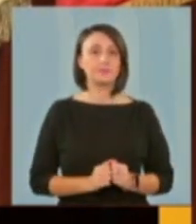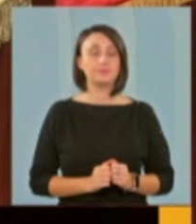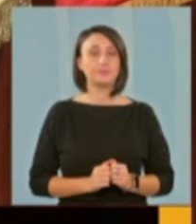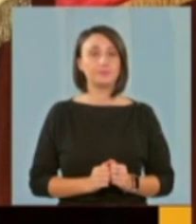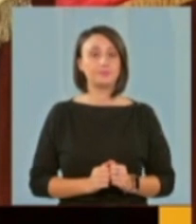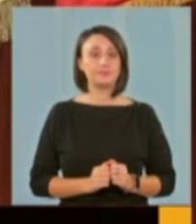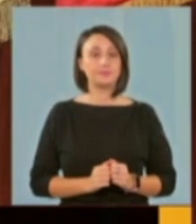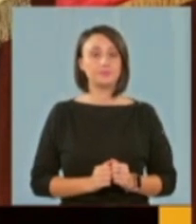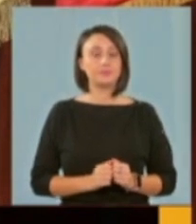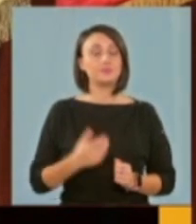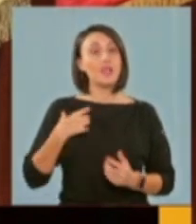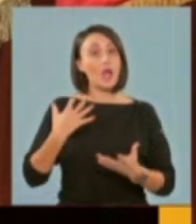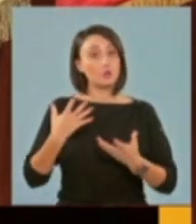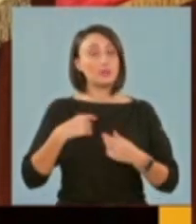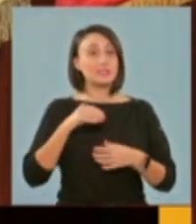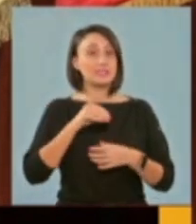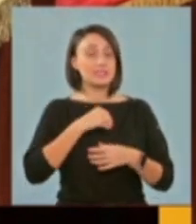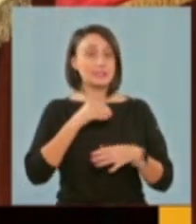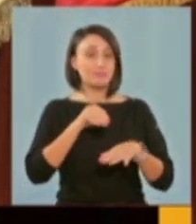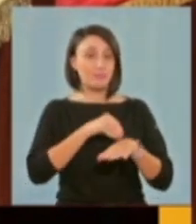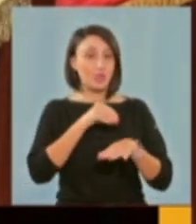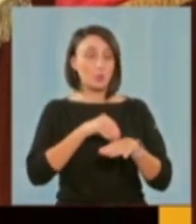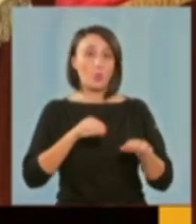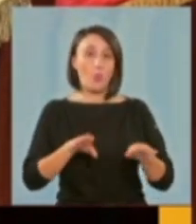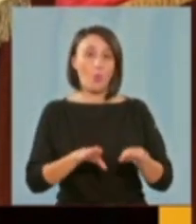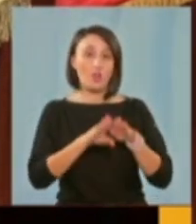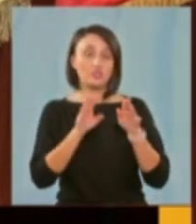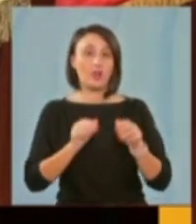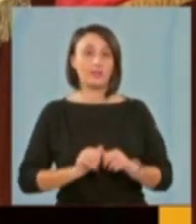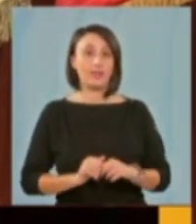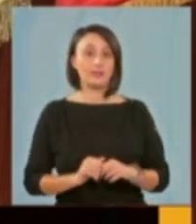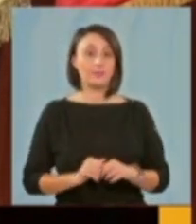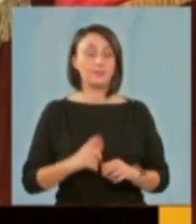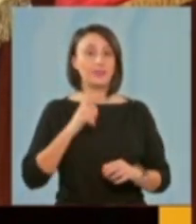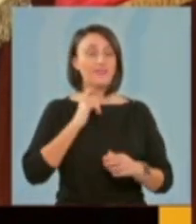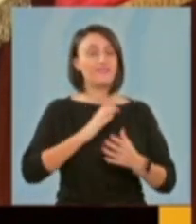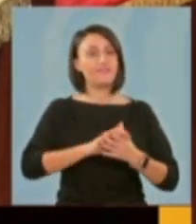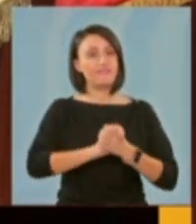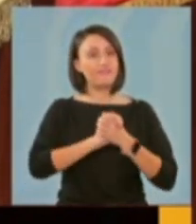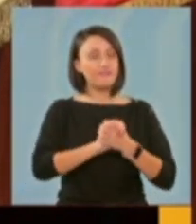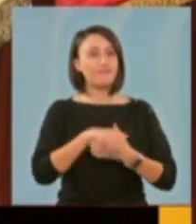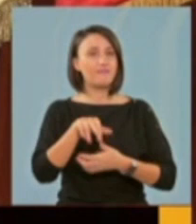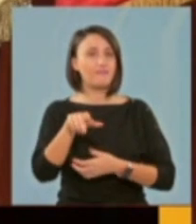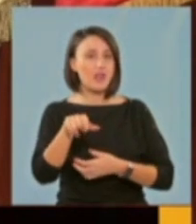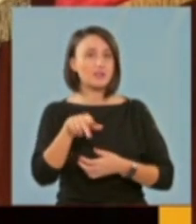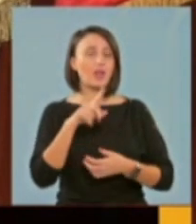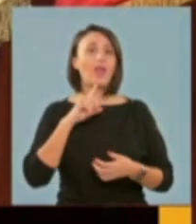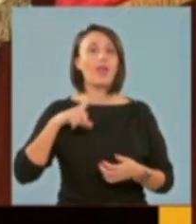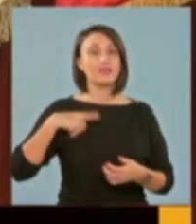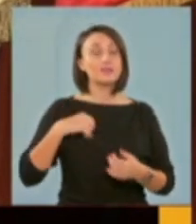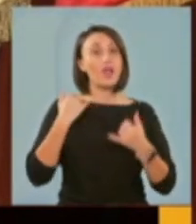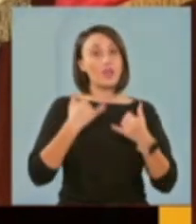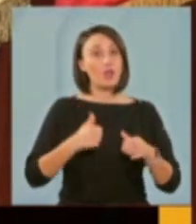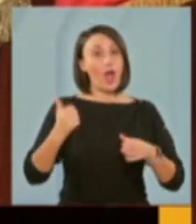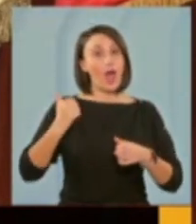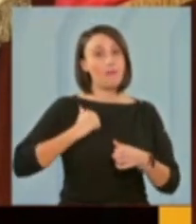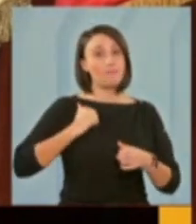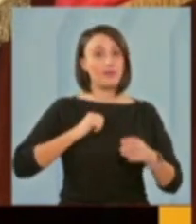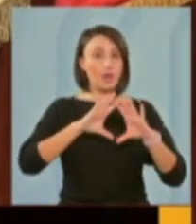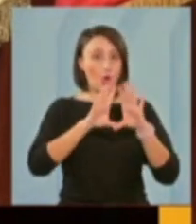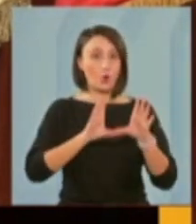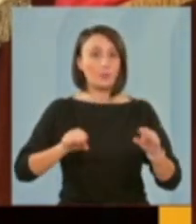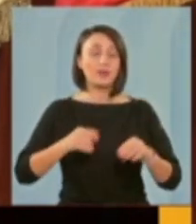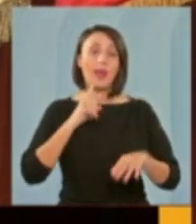aducă spiritul de colegialitate, de frățietate, de fraternitate care există în armata